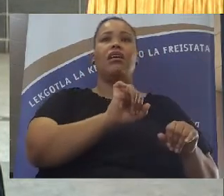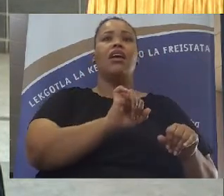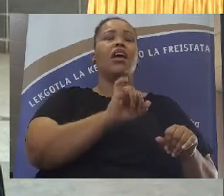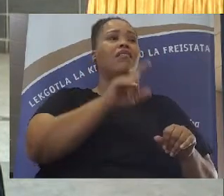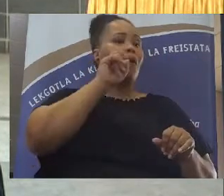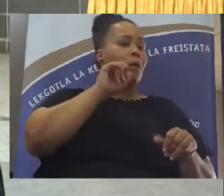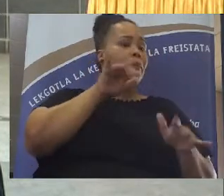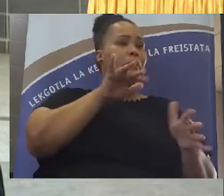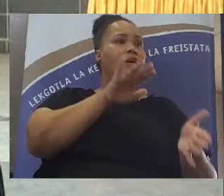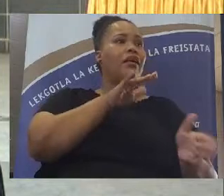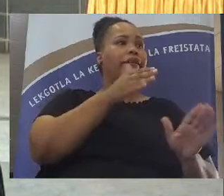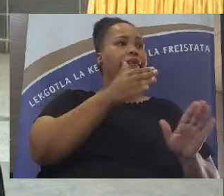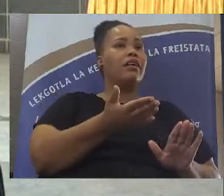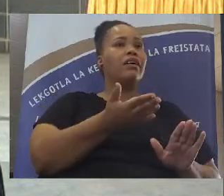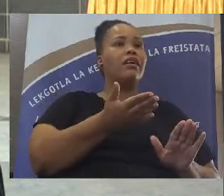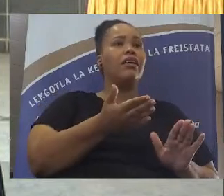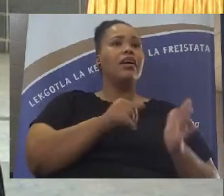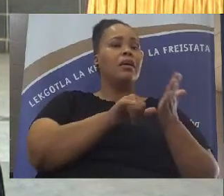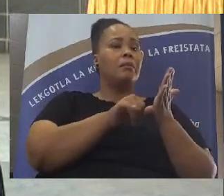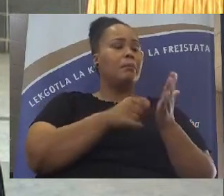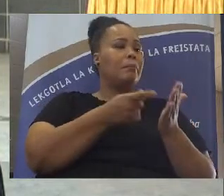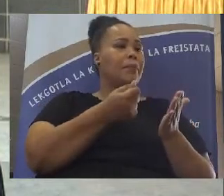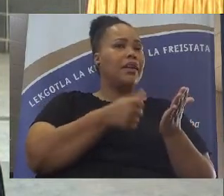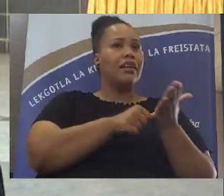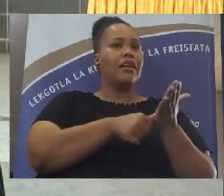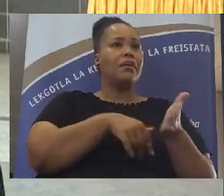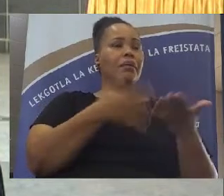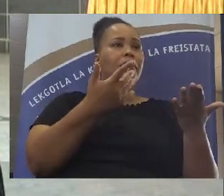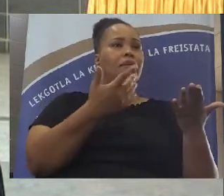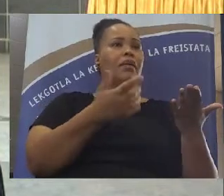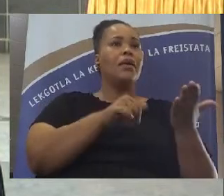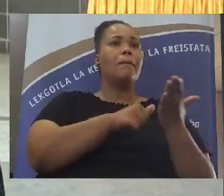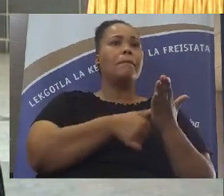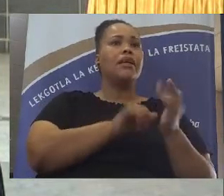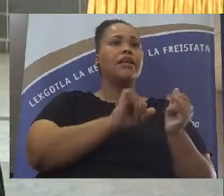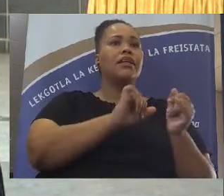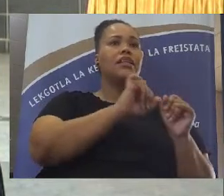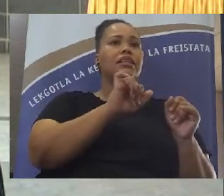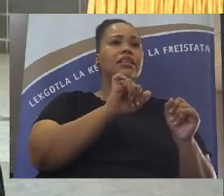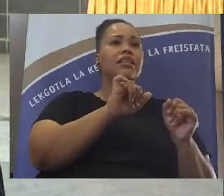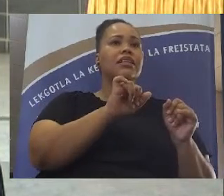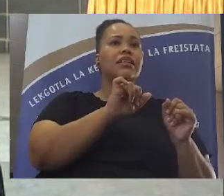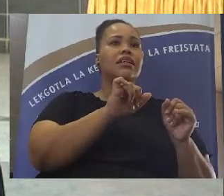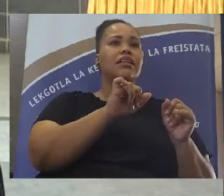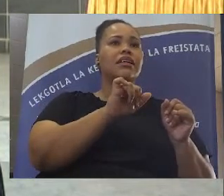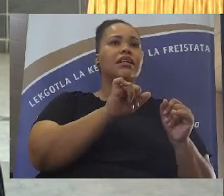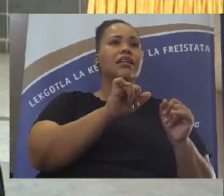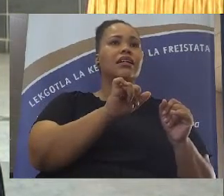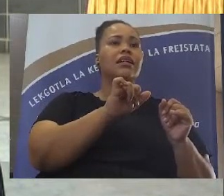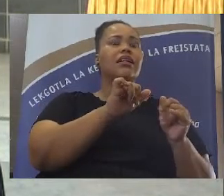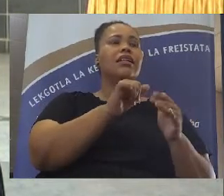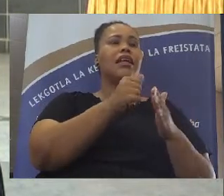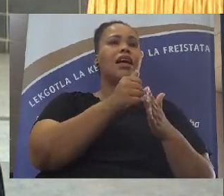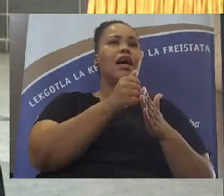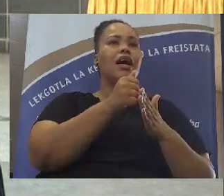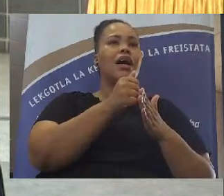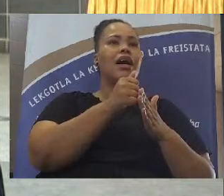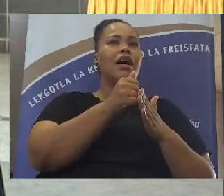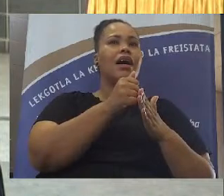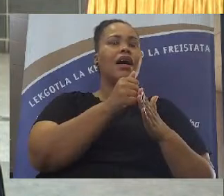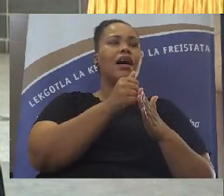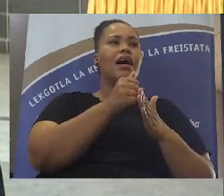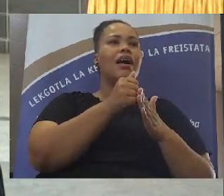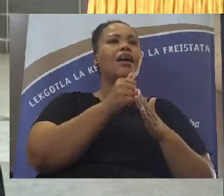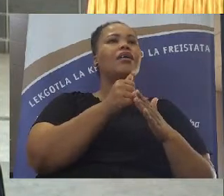eendag daar wees, as hulle se pensioen ook nog weg is, hulle help ons baie met die pensioen wat hulle kry. Ons vra, ons